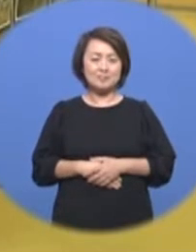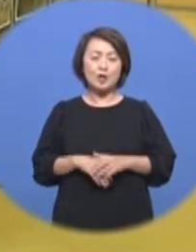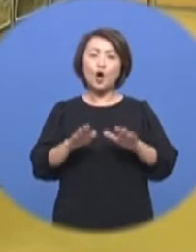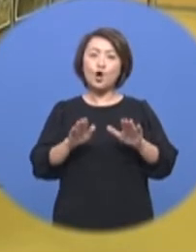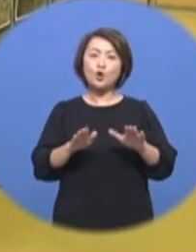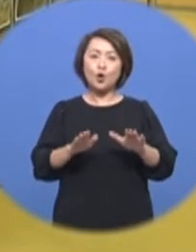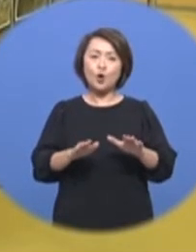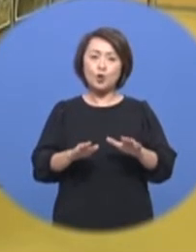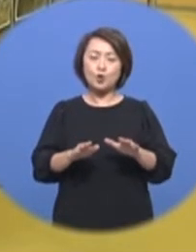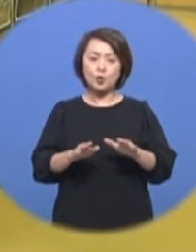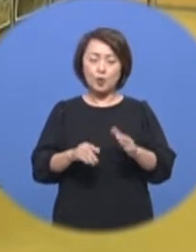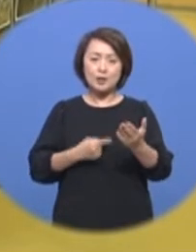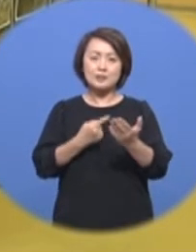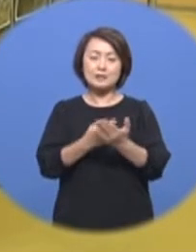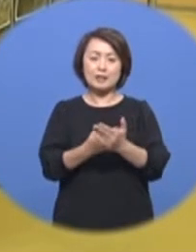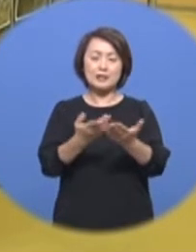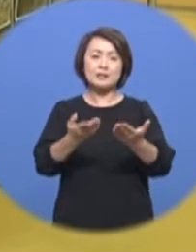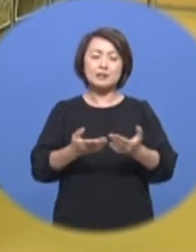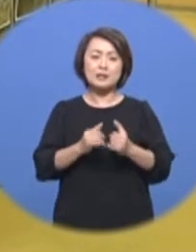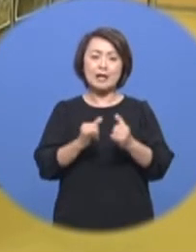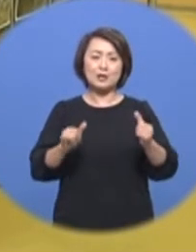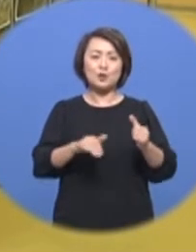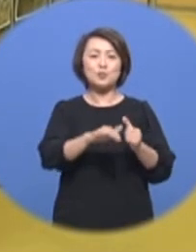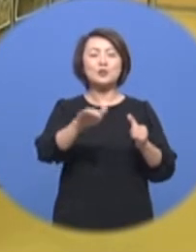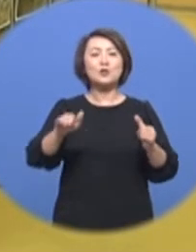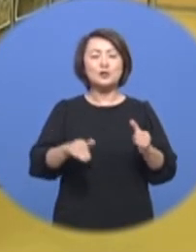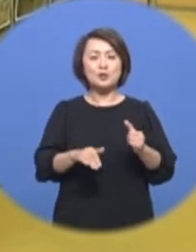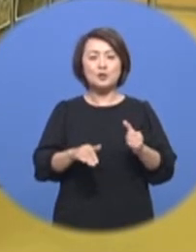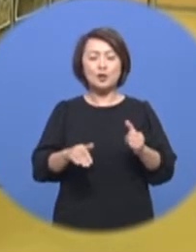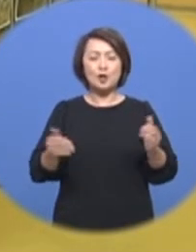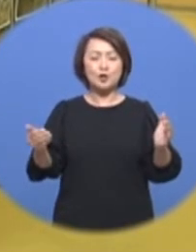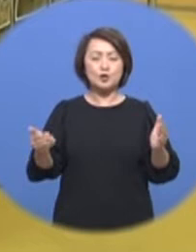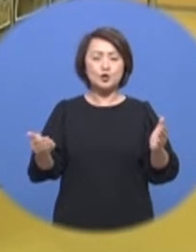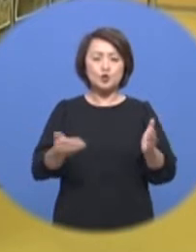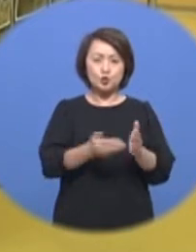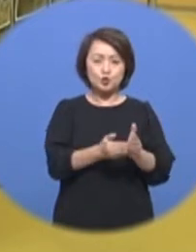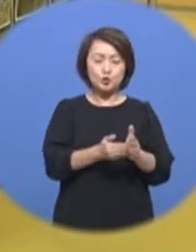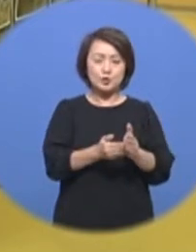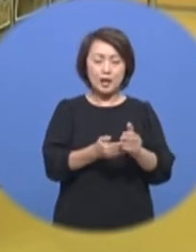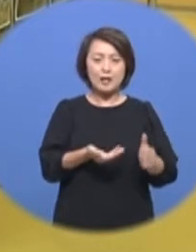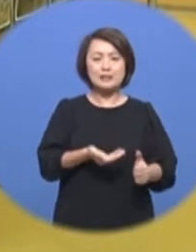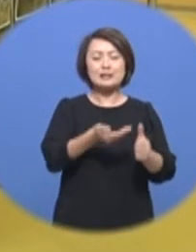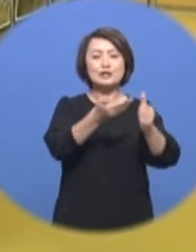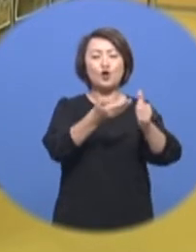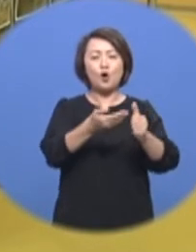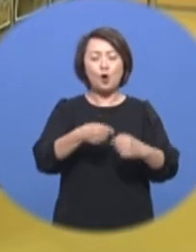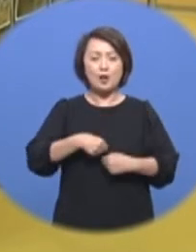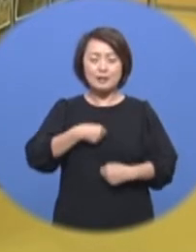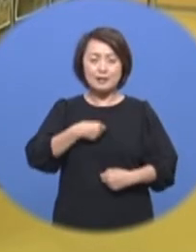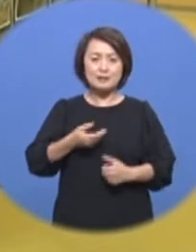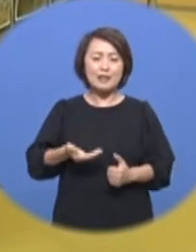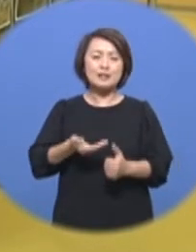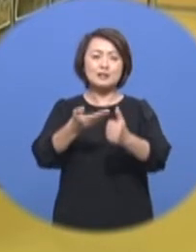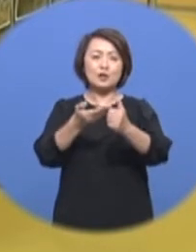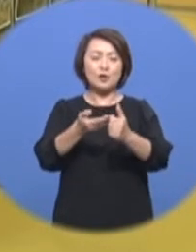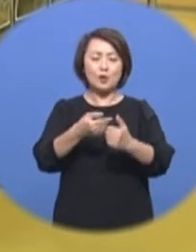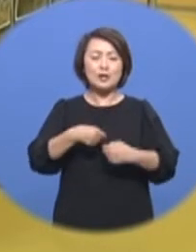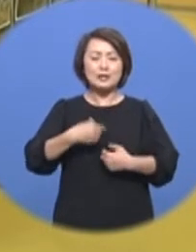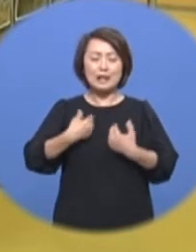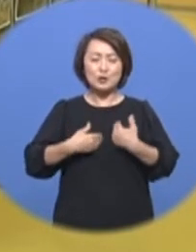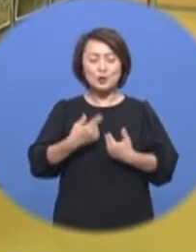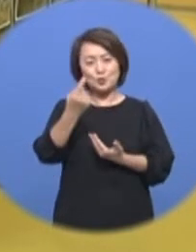今回ワウフェスタに参加していただいた方には、修正使用や適正使用について楽しく学んでいただきまし